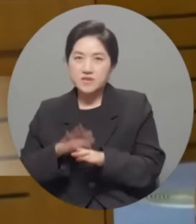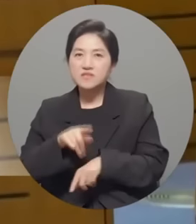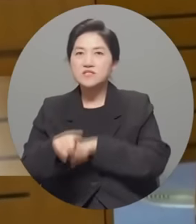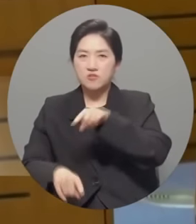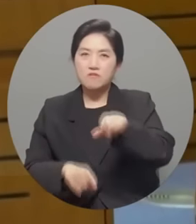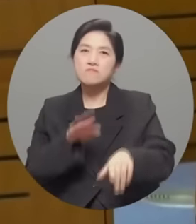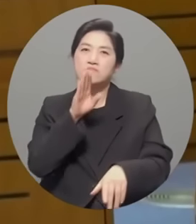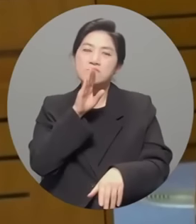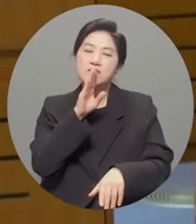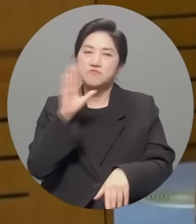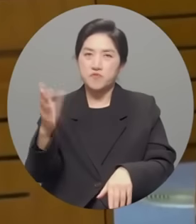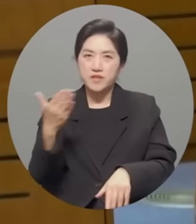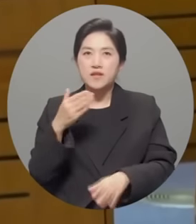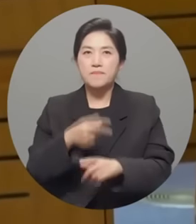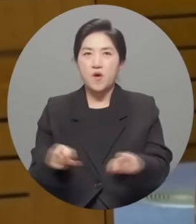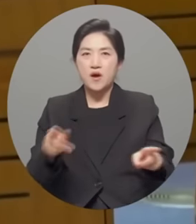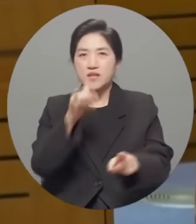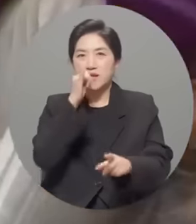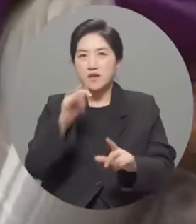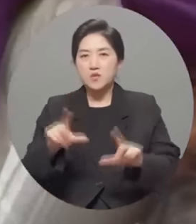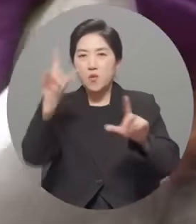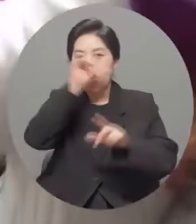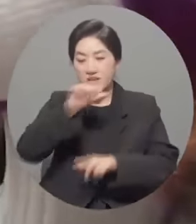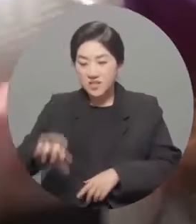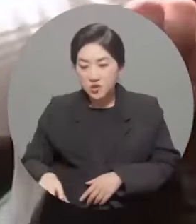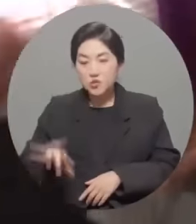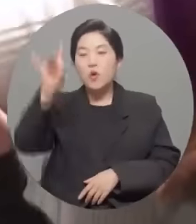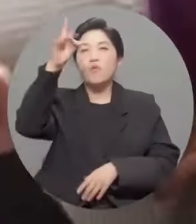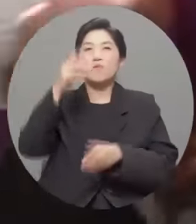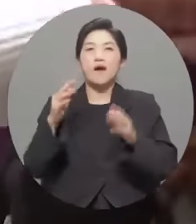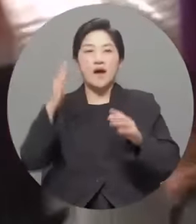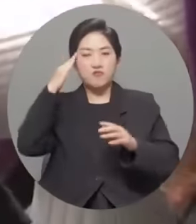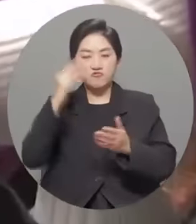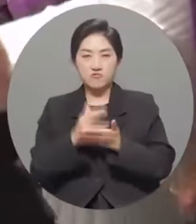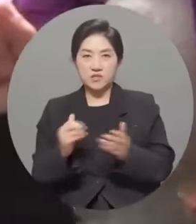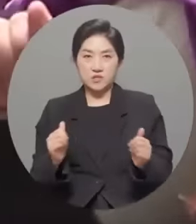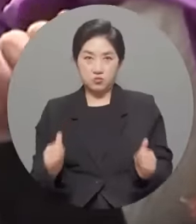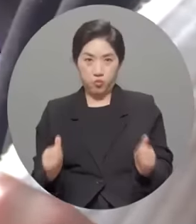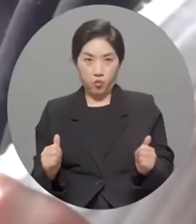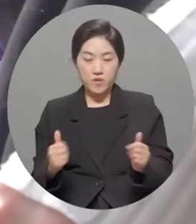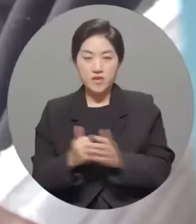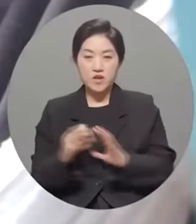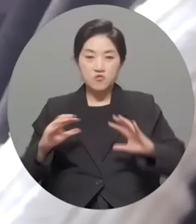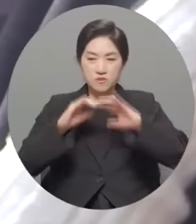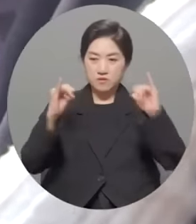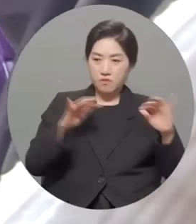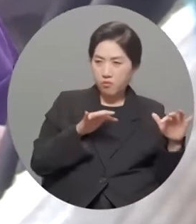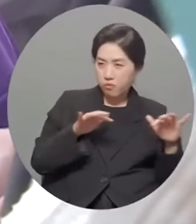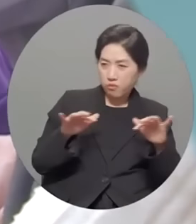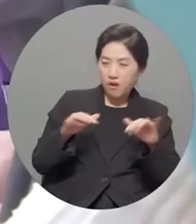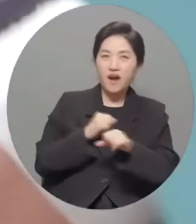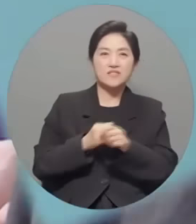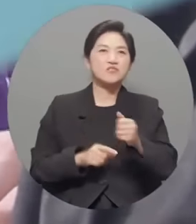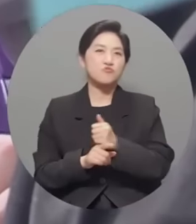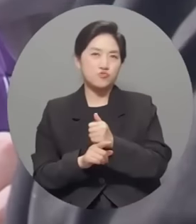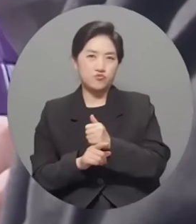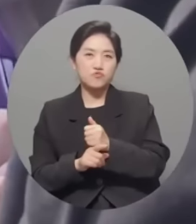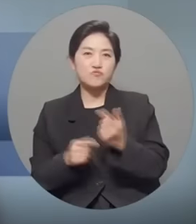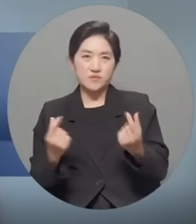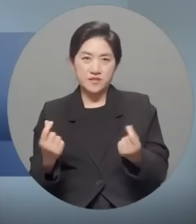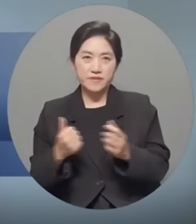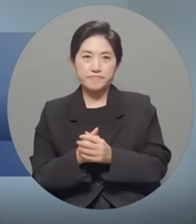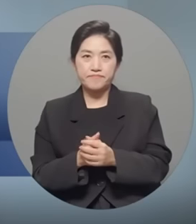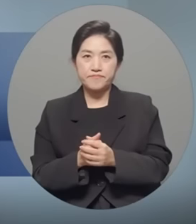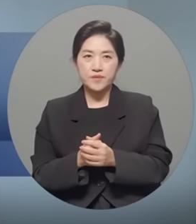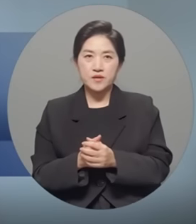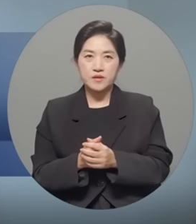평가도 받고 있습니다. 동아시아에선 처음 이뤄지는 이번 우리나라 기후소송에 국제사회가 주목하는 이유입니다. And we know that